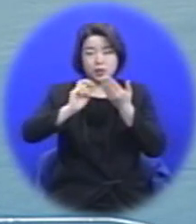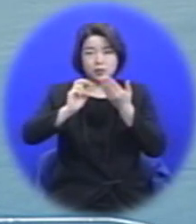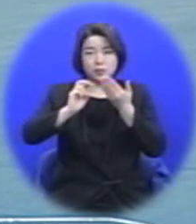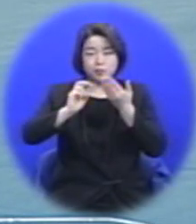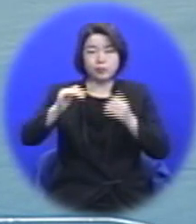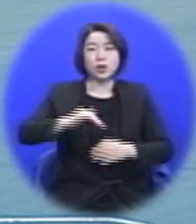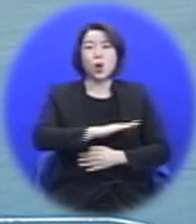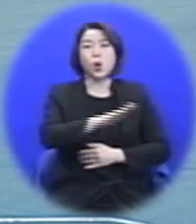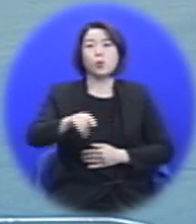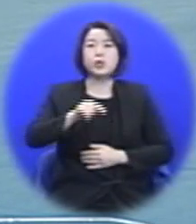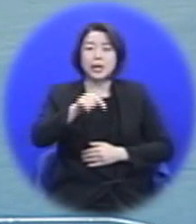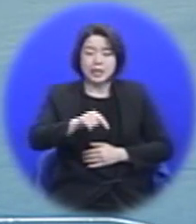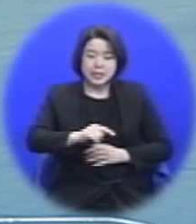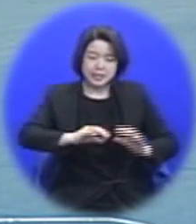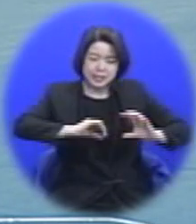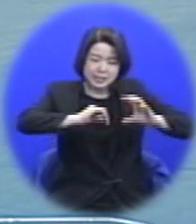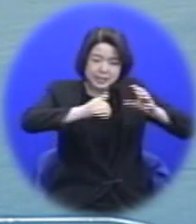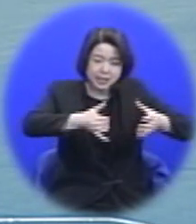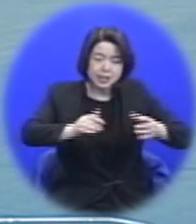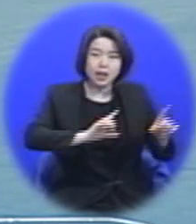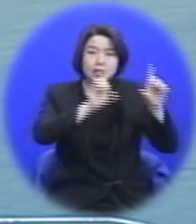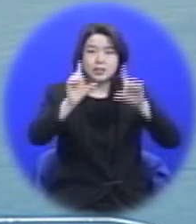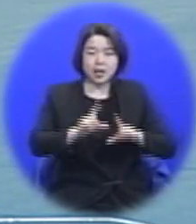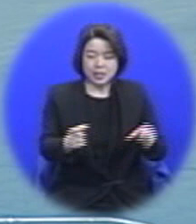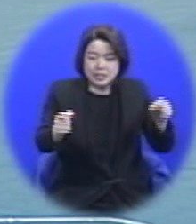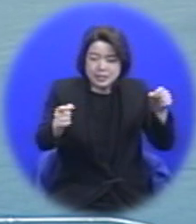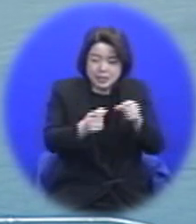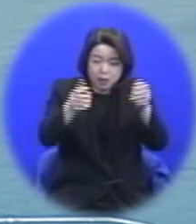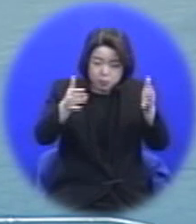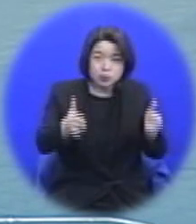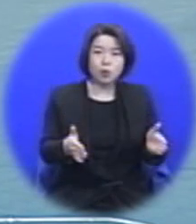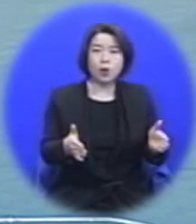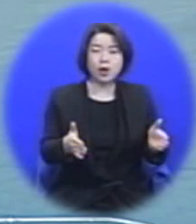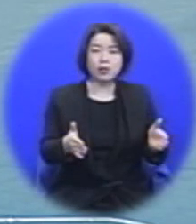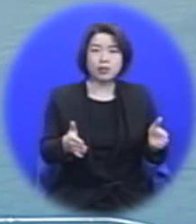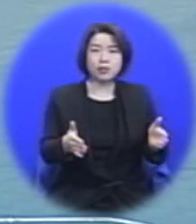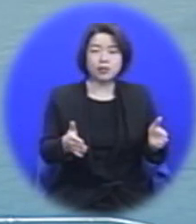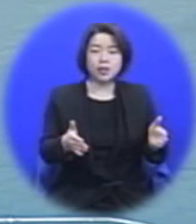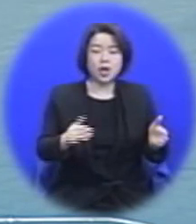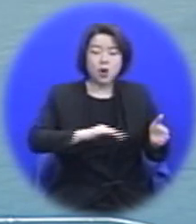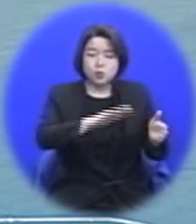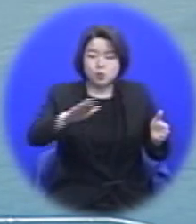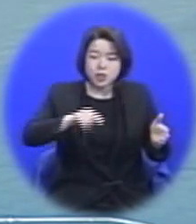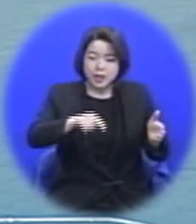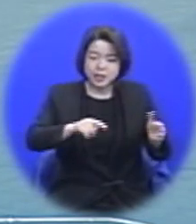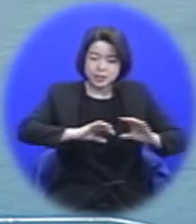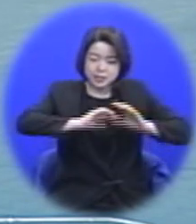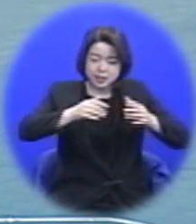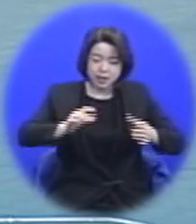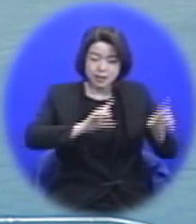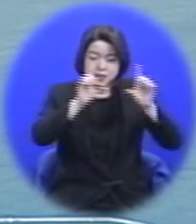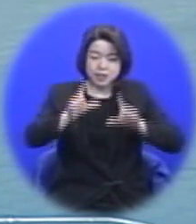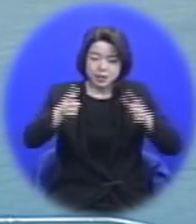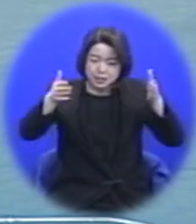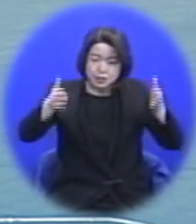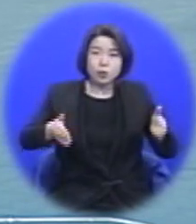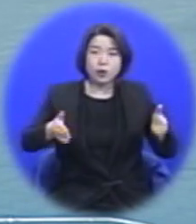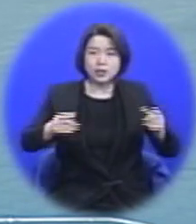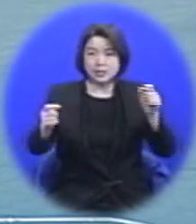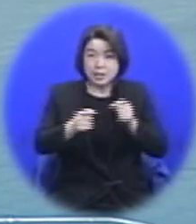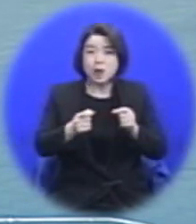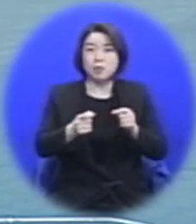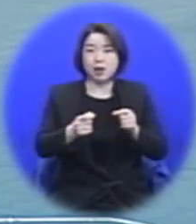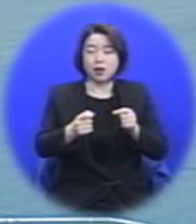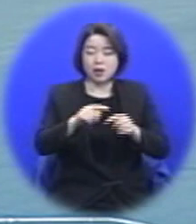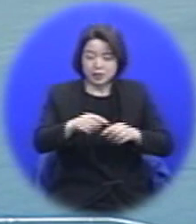우리가 이 세상 사는 아주 짧은 기간 동안, 우리가 이 세상에서 사는 기간이 얼마나 짧습니까?